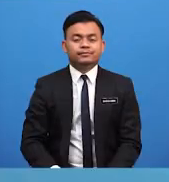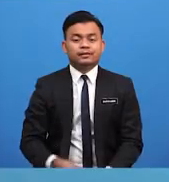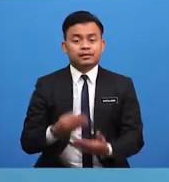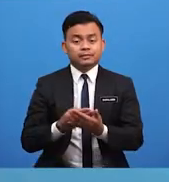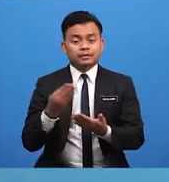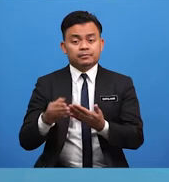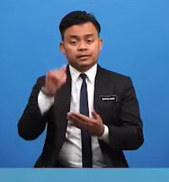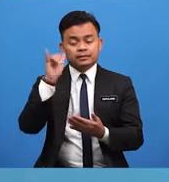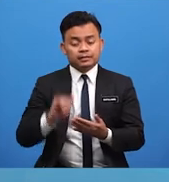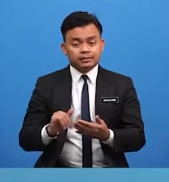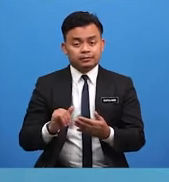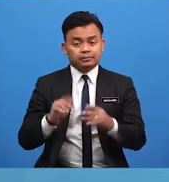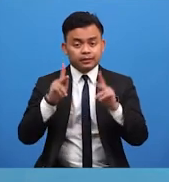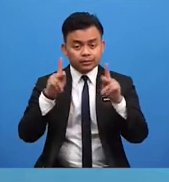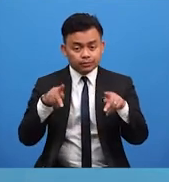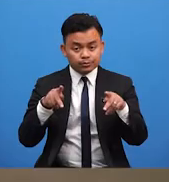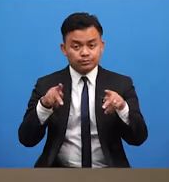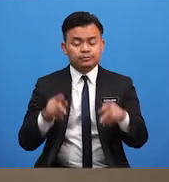Bahan-bahan yang diperlukan adalah